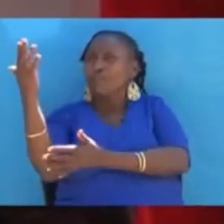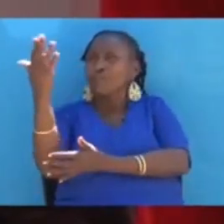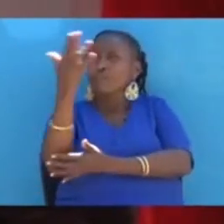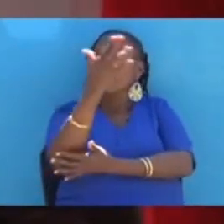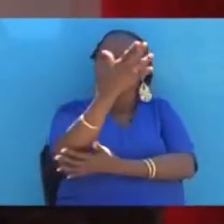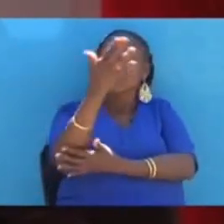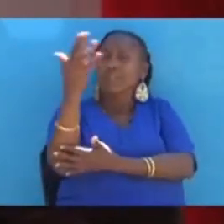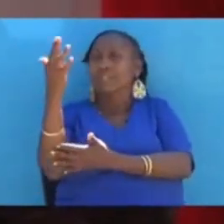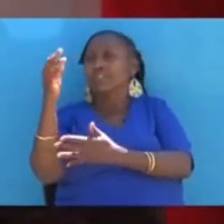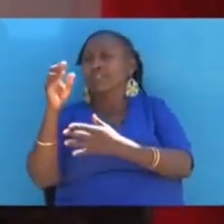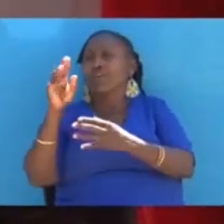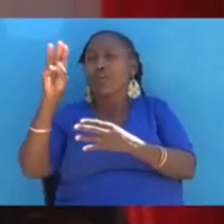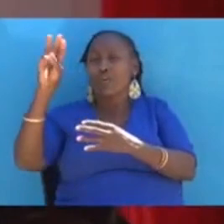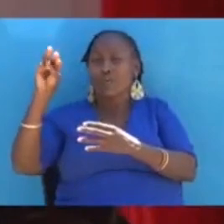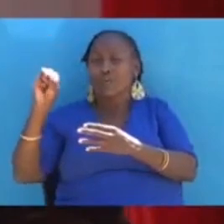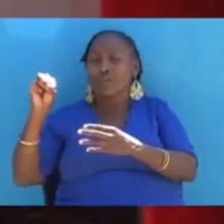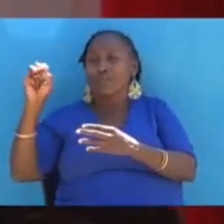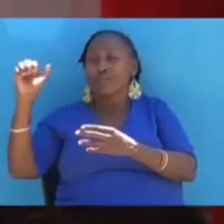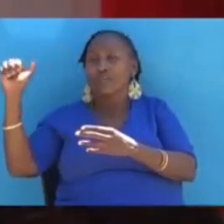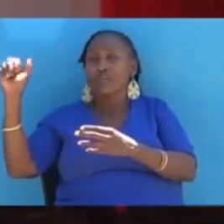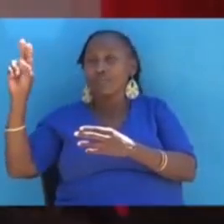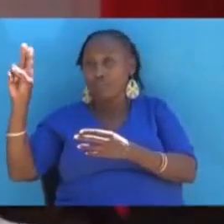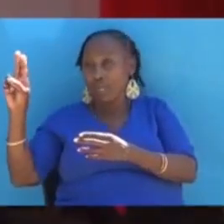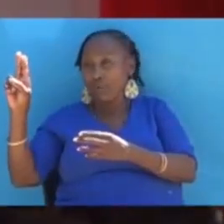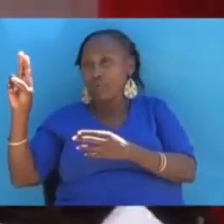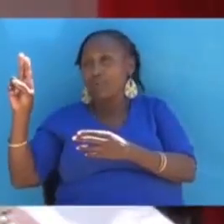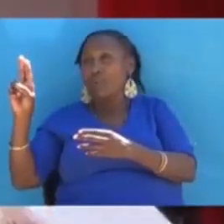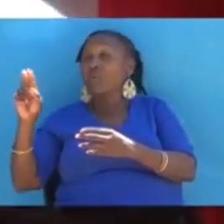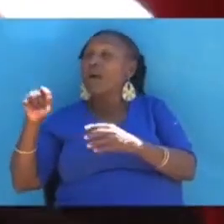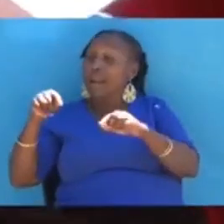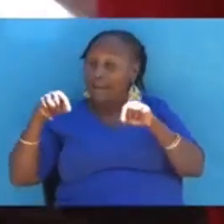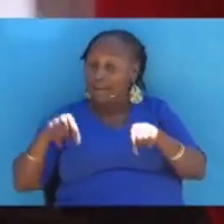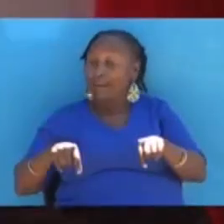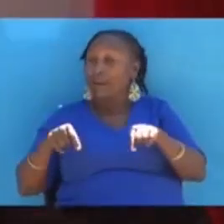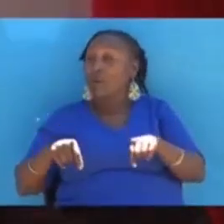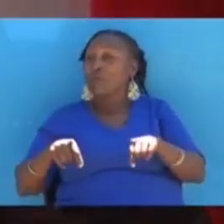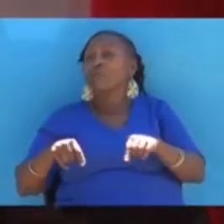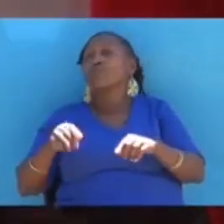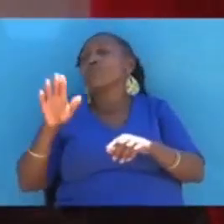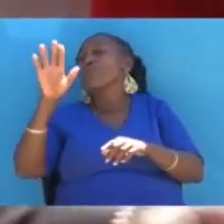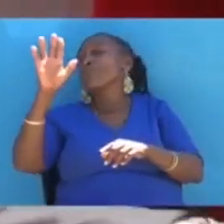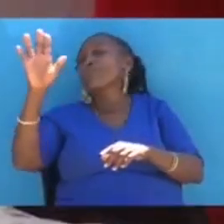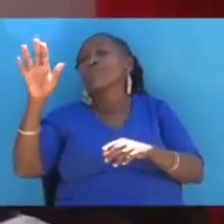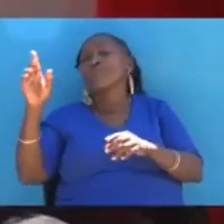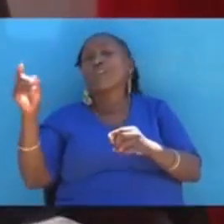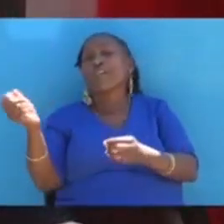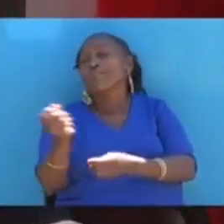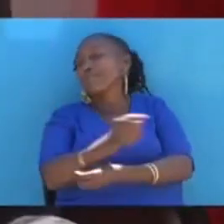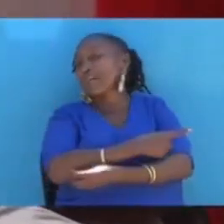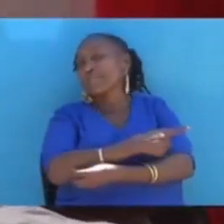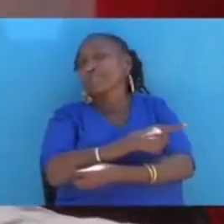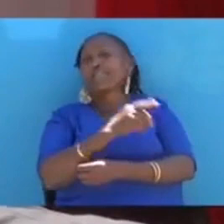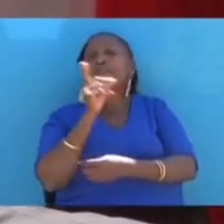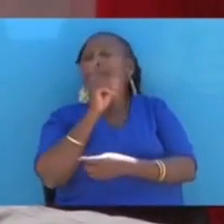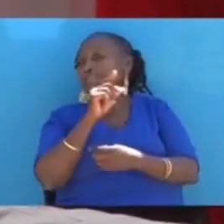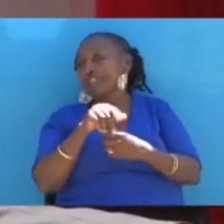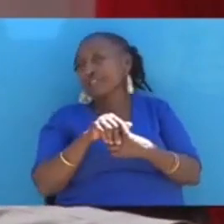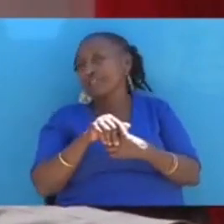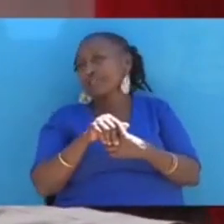mwisho. Ni mwezi karibu tano tangu rais achaguliwe. Kuna chochote kimefanyika msitu wa